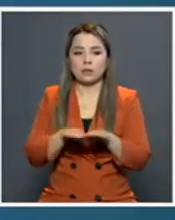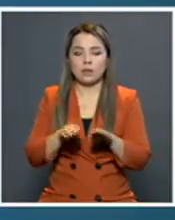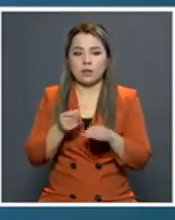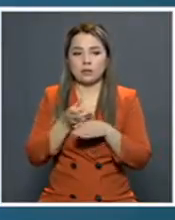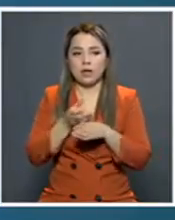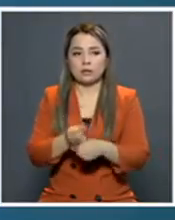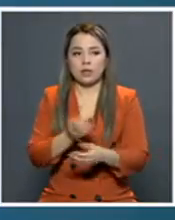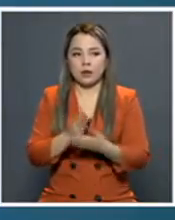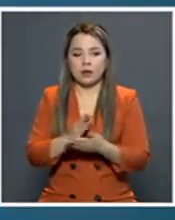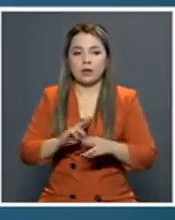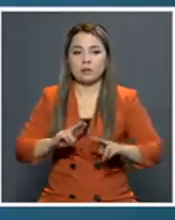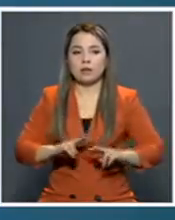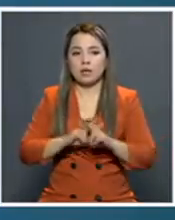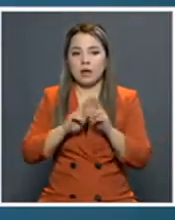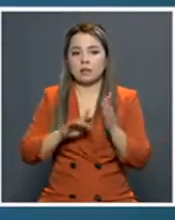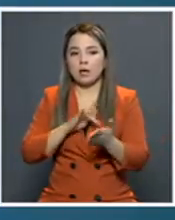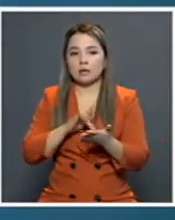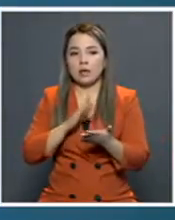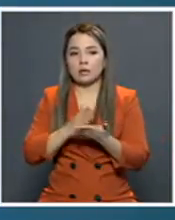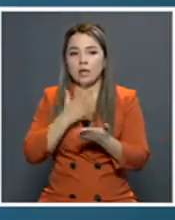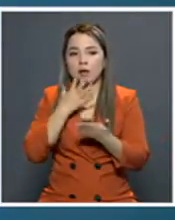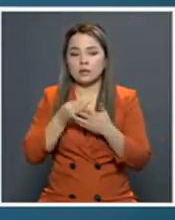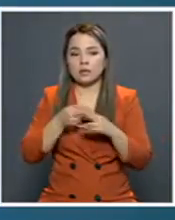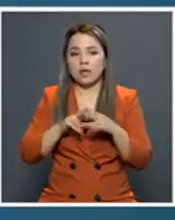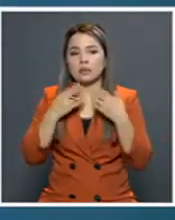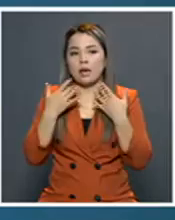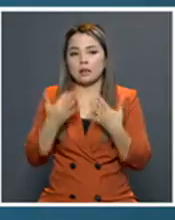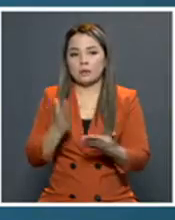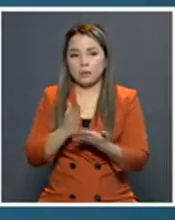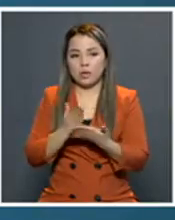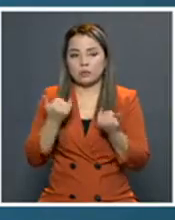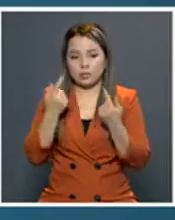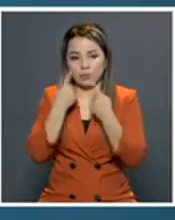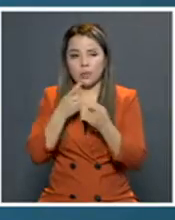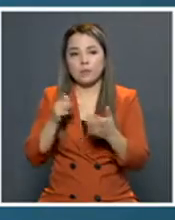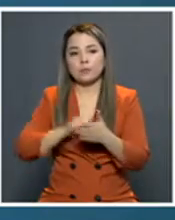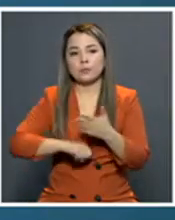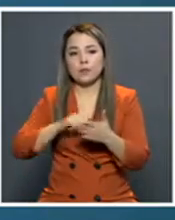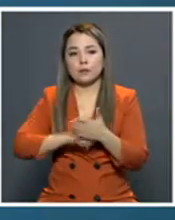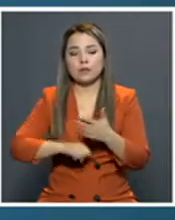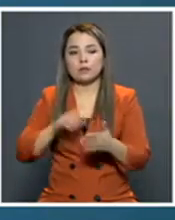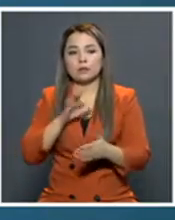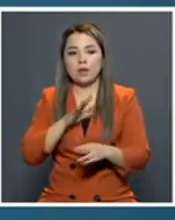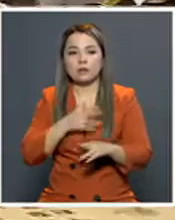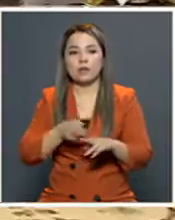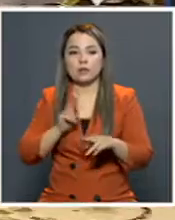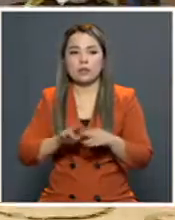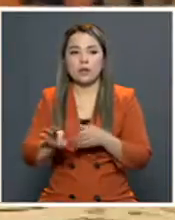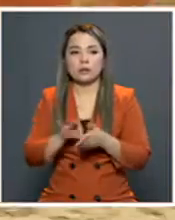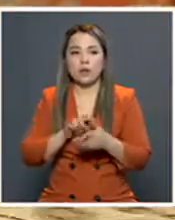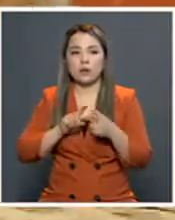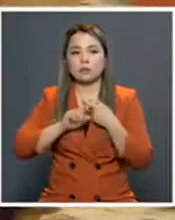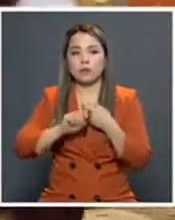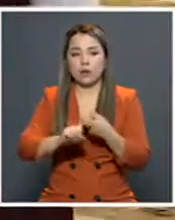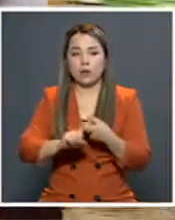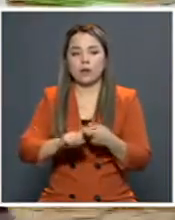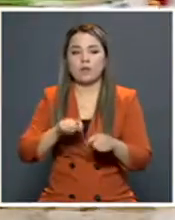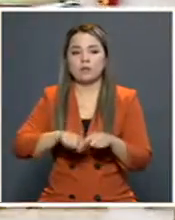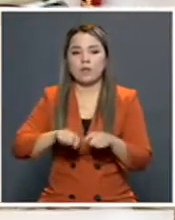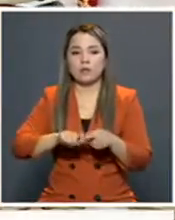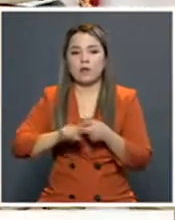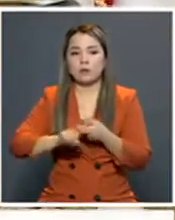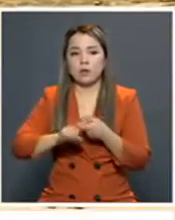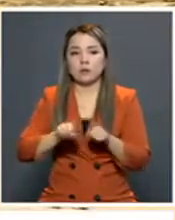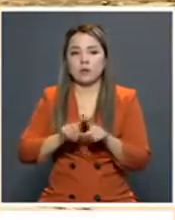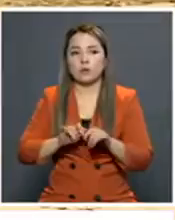Бұл елордаға қатысты талап. Қалалық білім беру басқармасы мұның себебін де түсіндірді. Дәл қазір жедел жұқпалы респираторлық вирусты